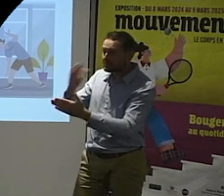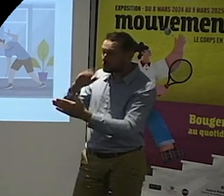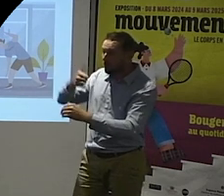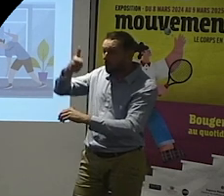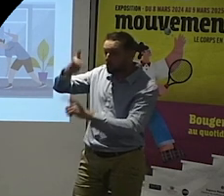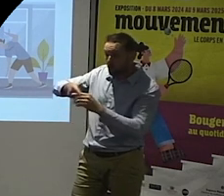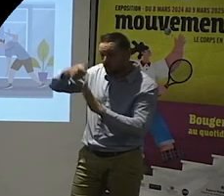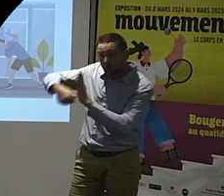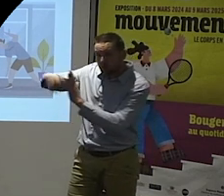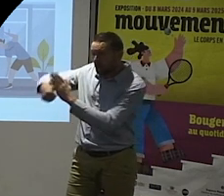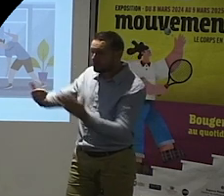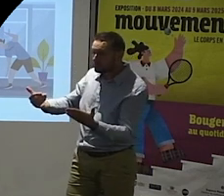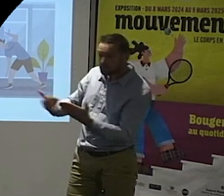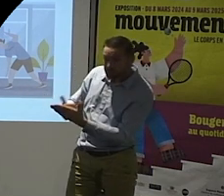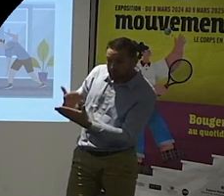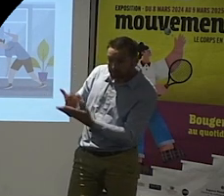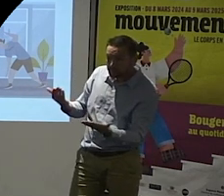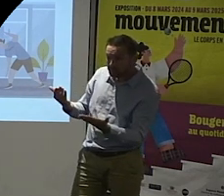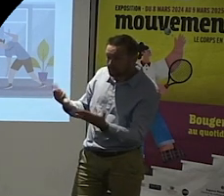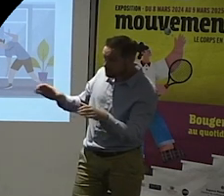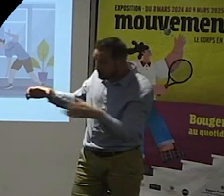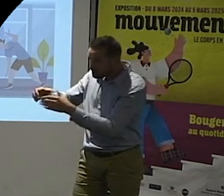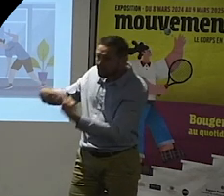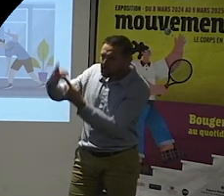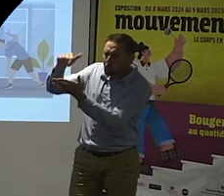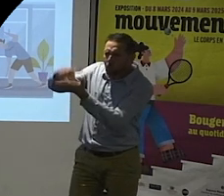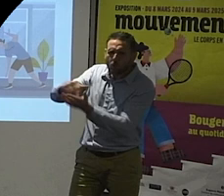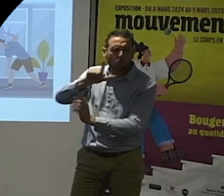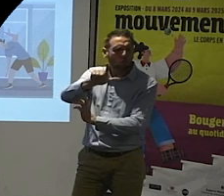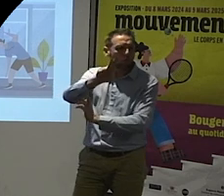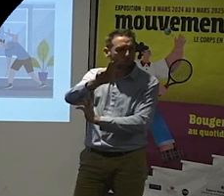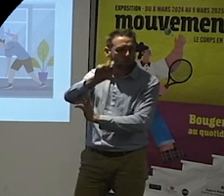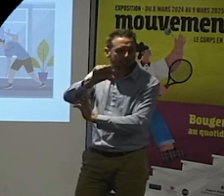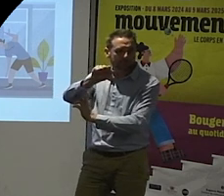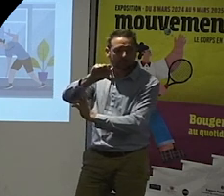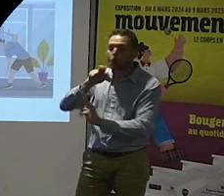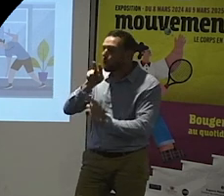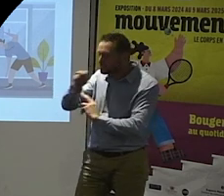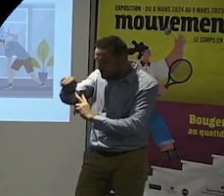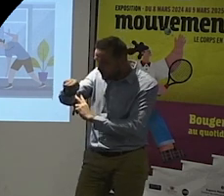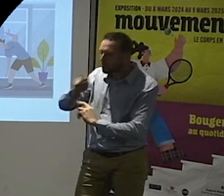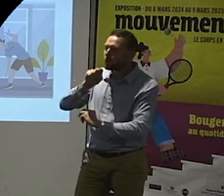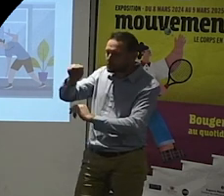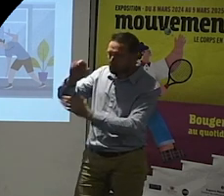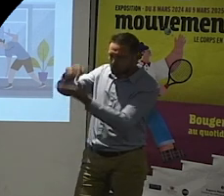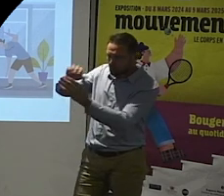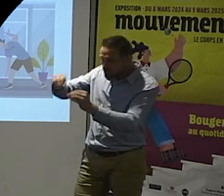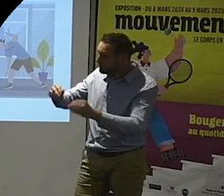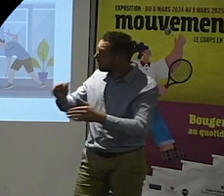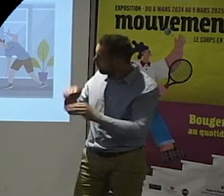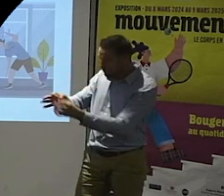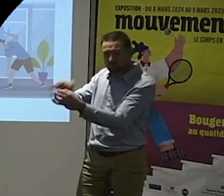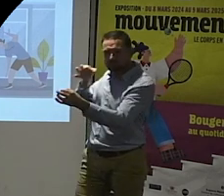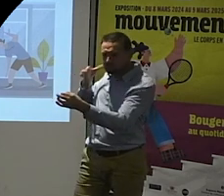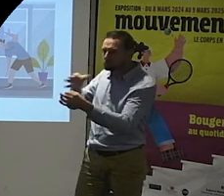mois, nous allons à Lusignan faire du tir à l'arc. Alors là, technique, mais toujours dans la bienveillance, toujours